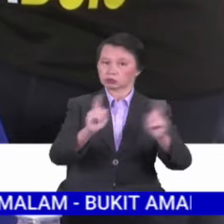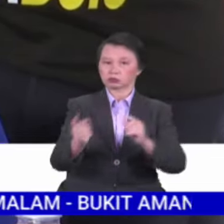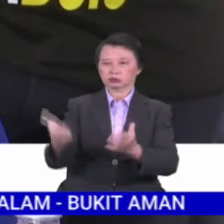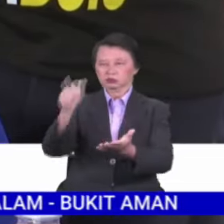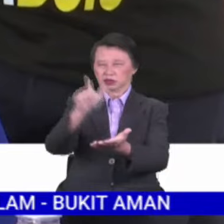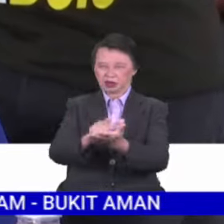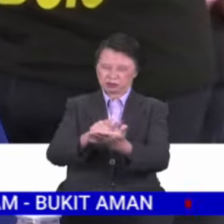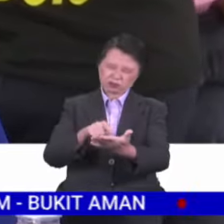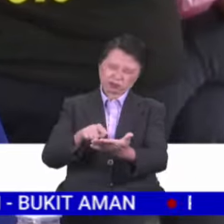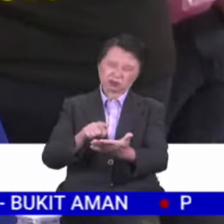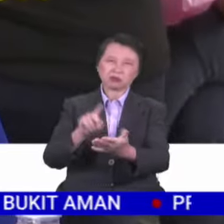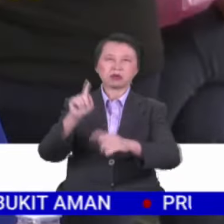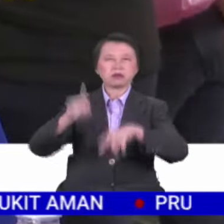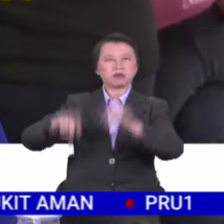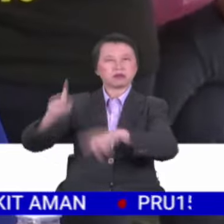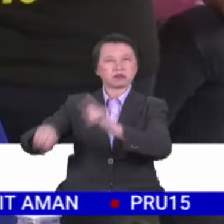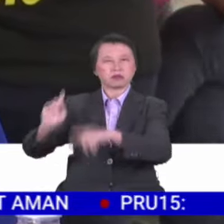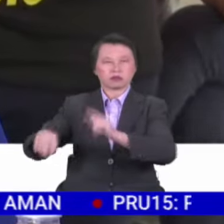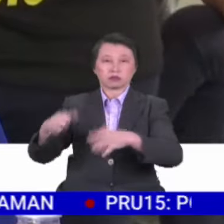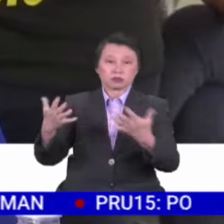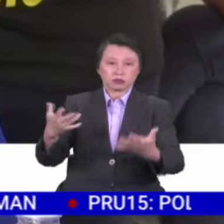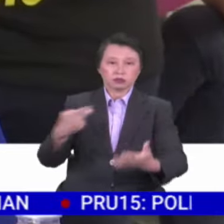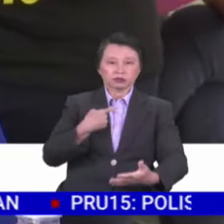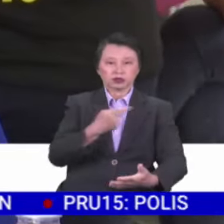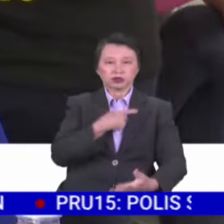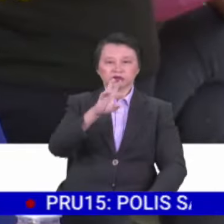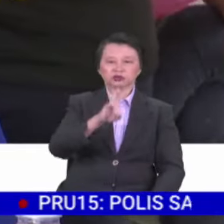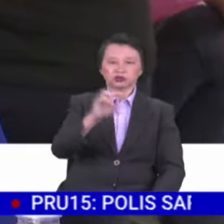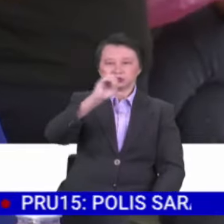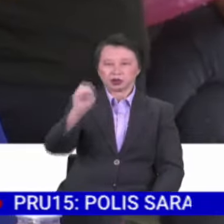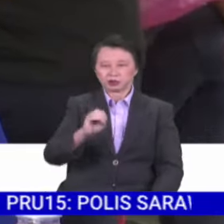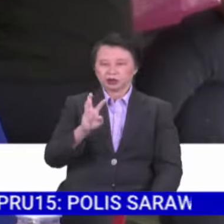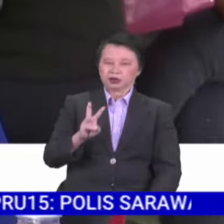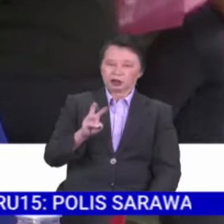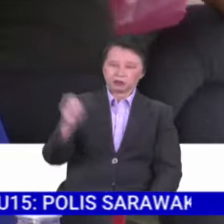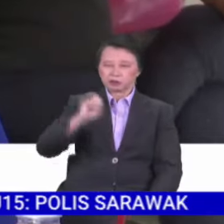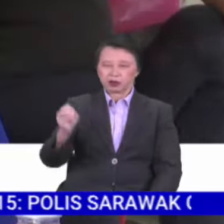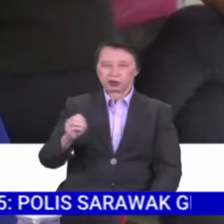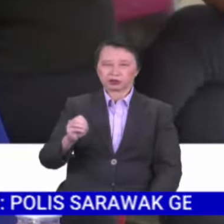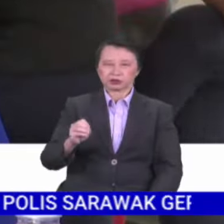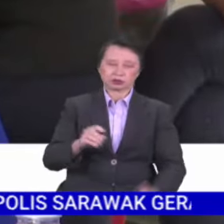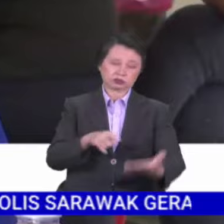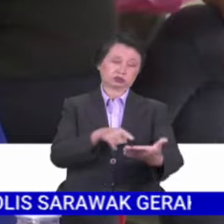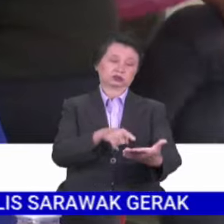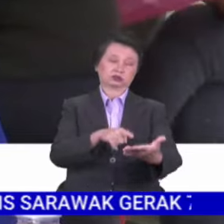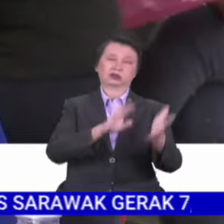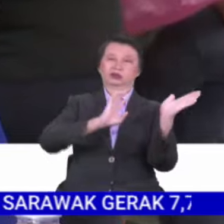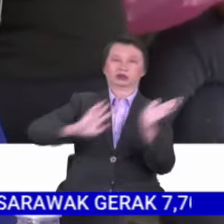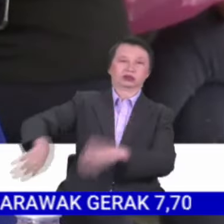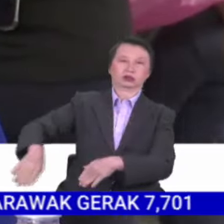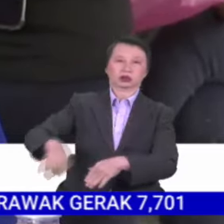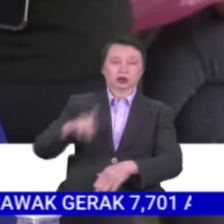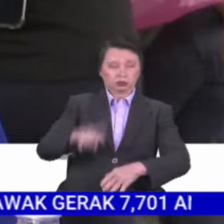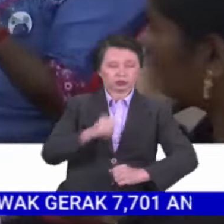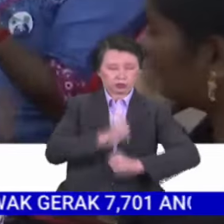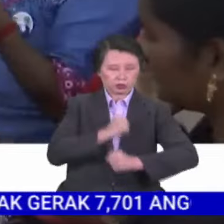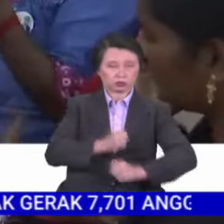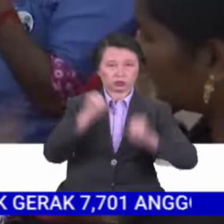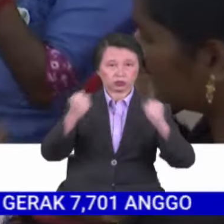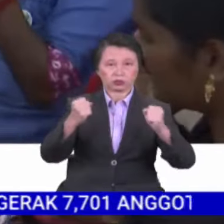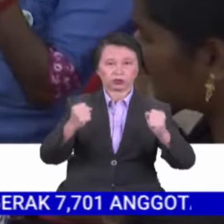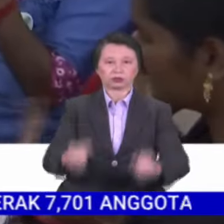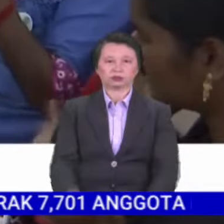kadang-kadang macam-macam kata kita 70%, 60%. Kita mesti bekerja terus.